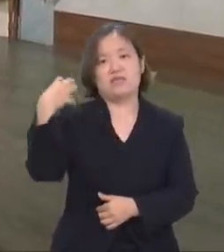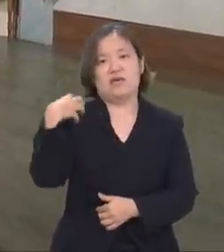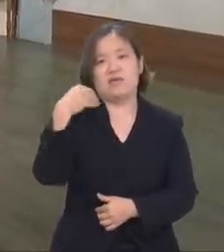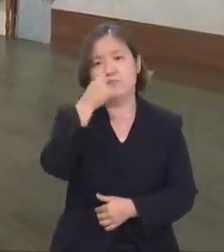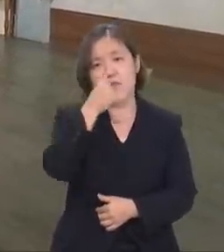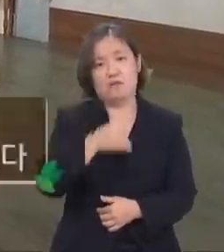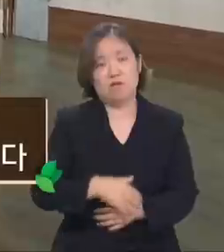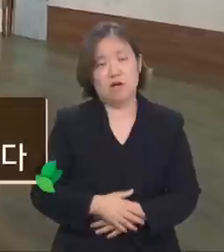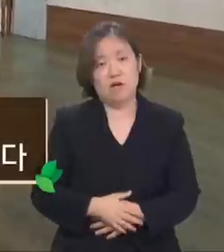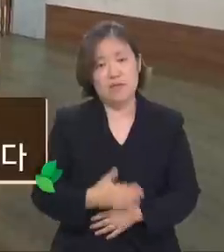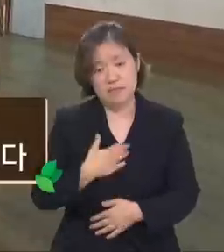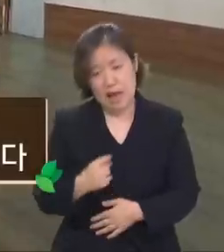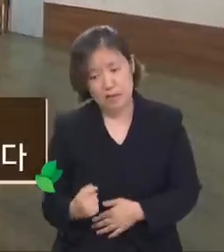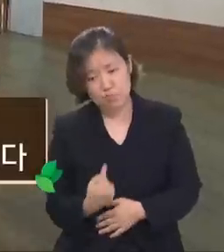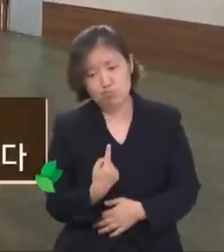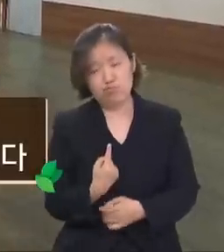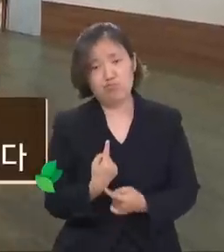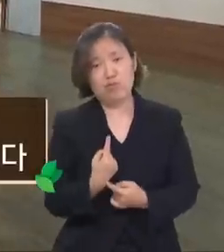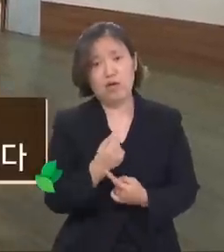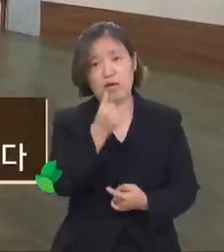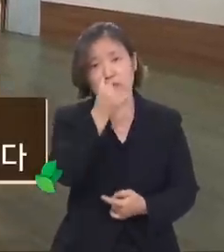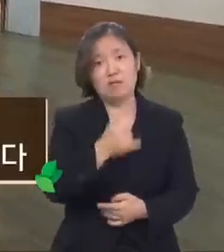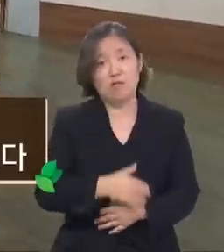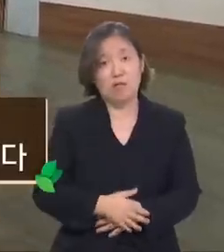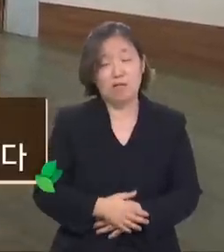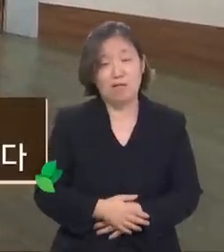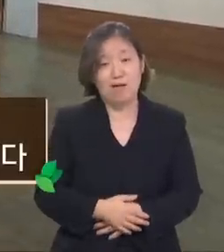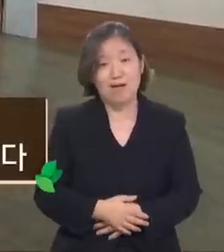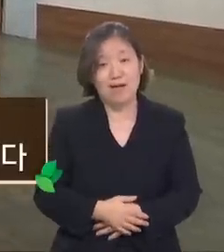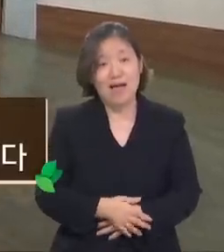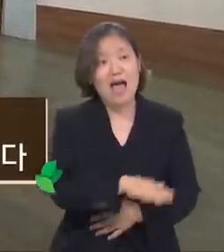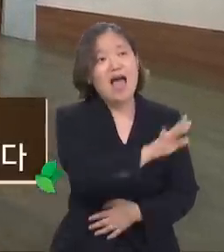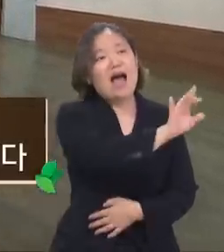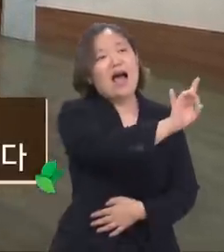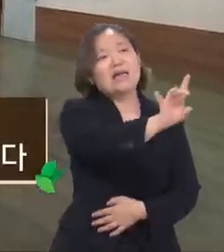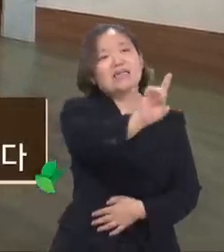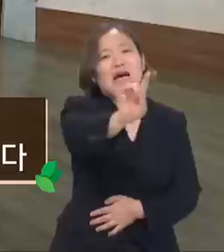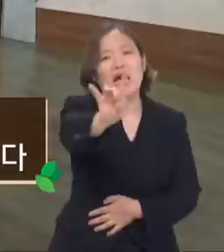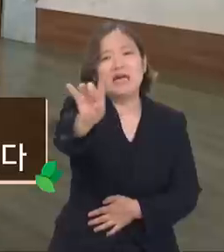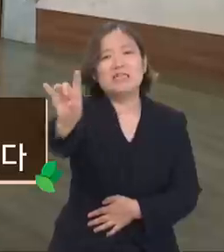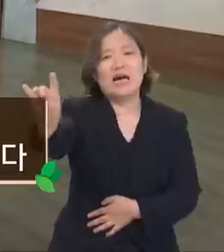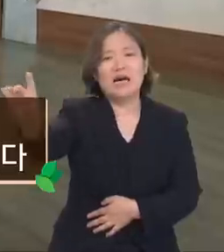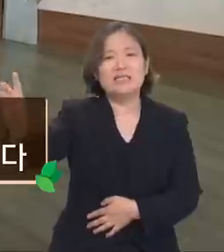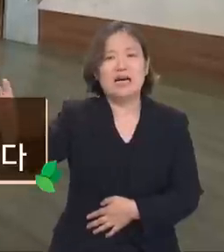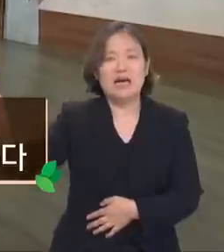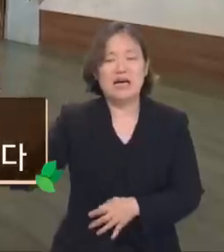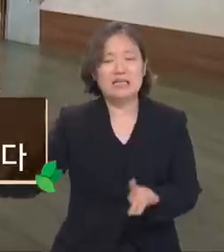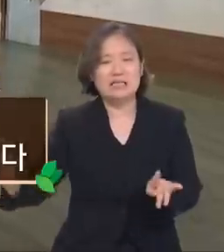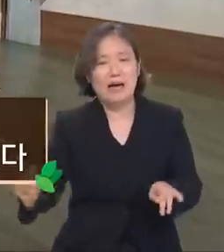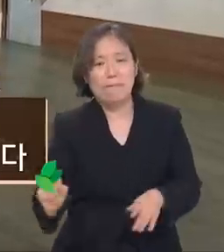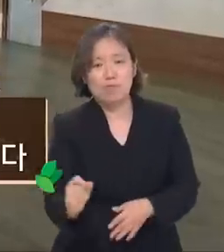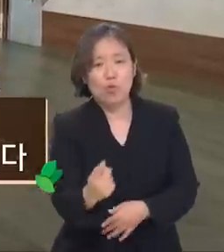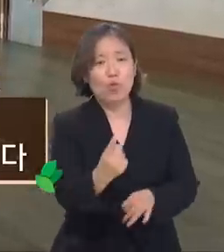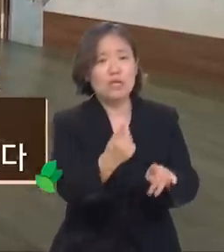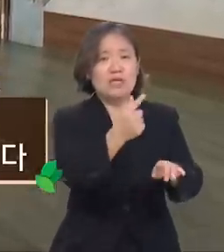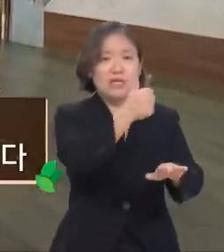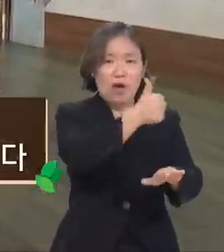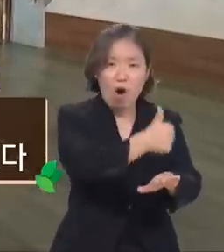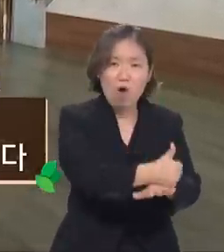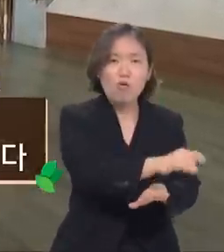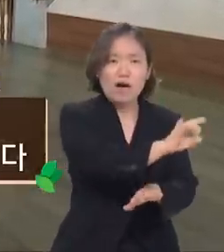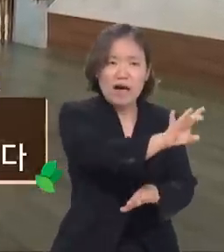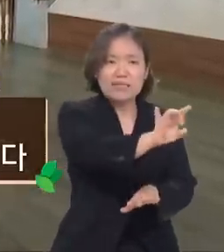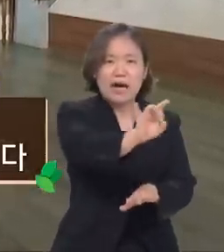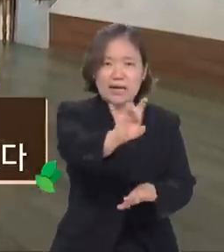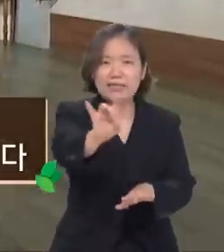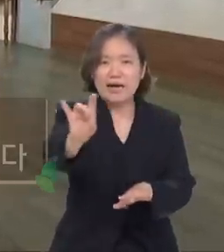저마다 중생들이 지은 그 이념법 그 인연의 흐름 흐름이 서로 얽히고 살피고